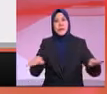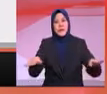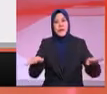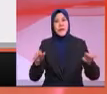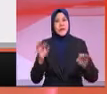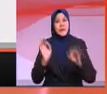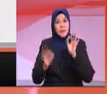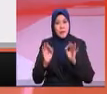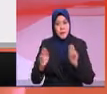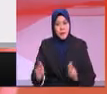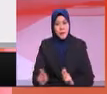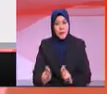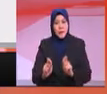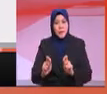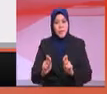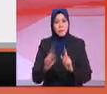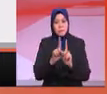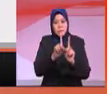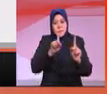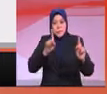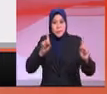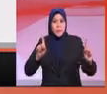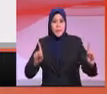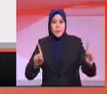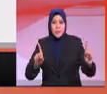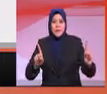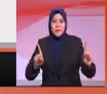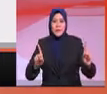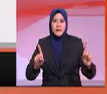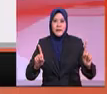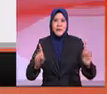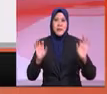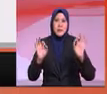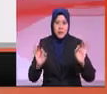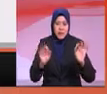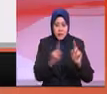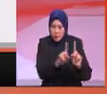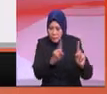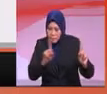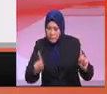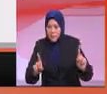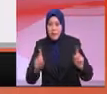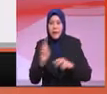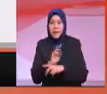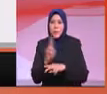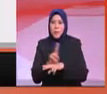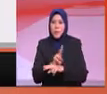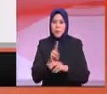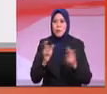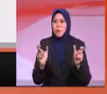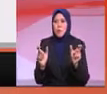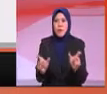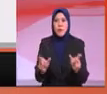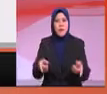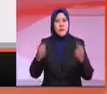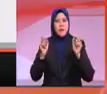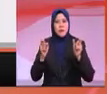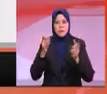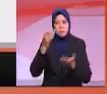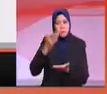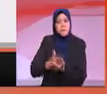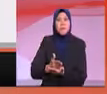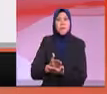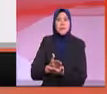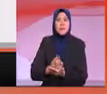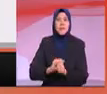kalau tindakan iaitu physical distancing dan juga menggunakan kaedah lockdown yang cepat, kita boleh